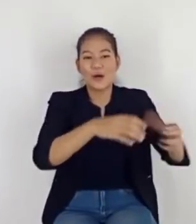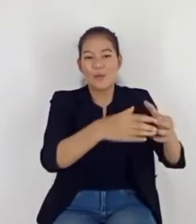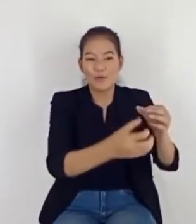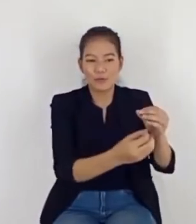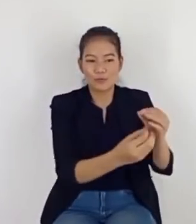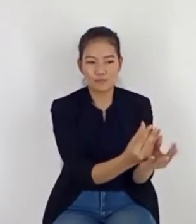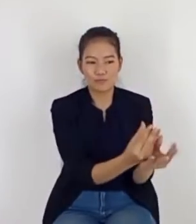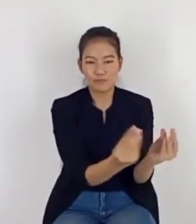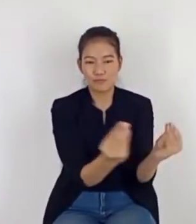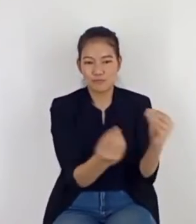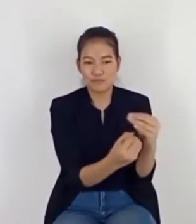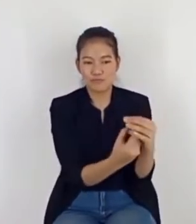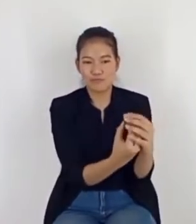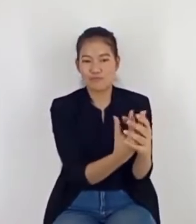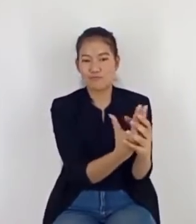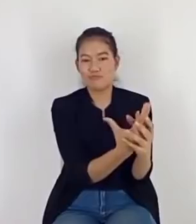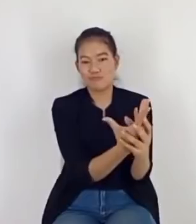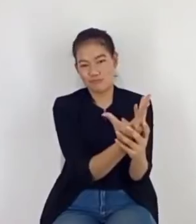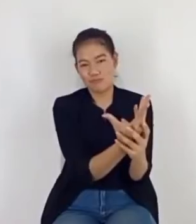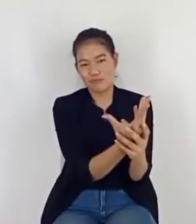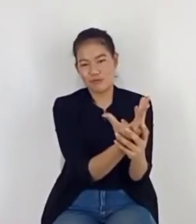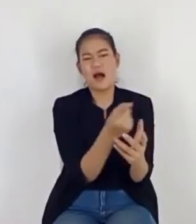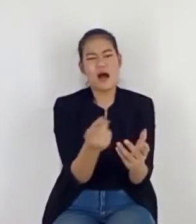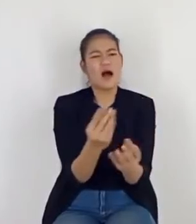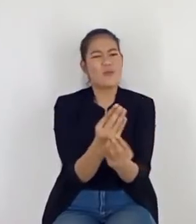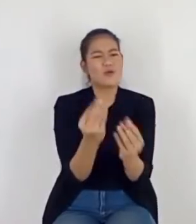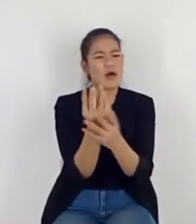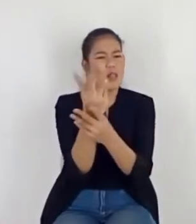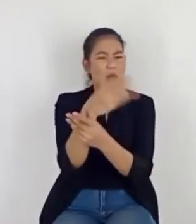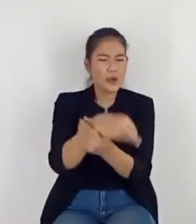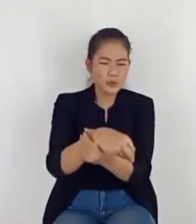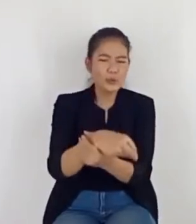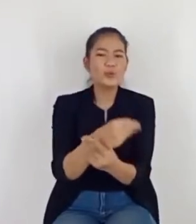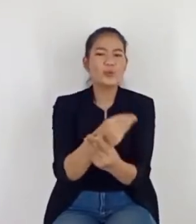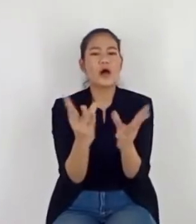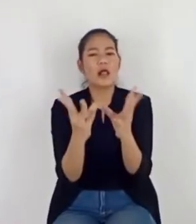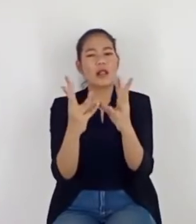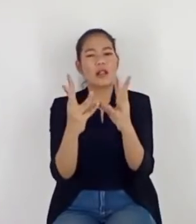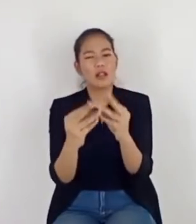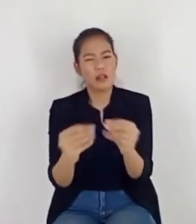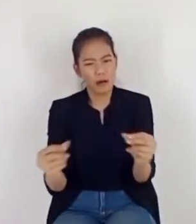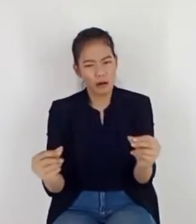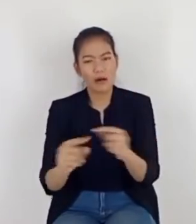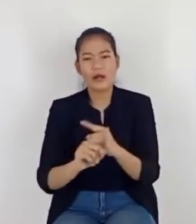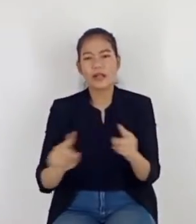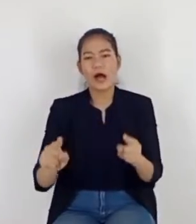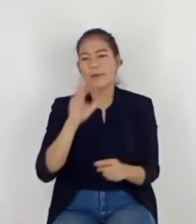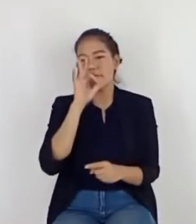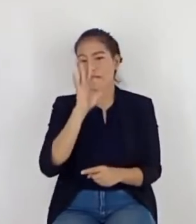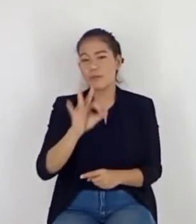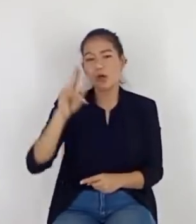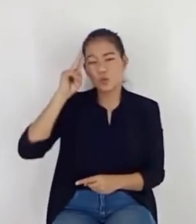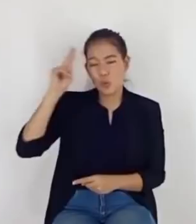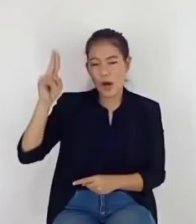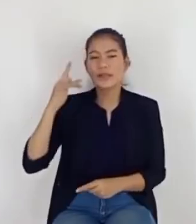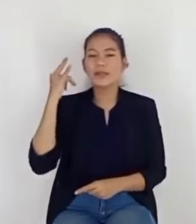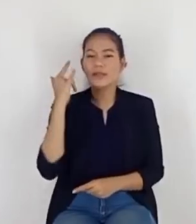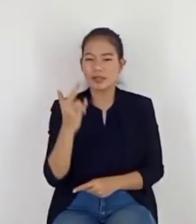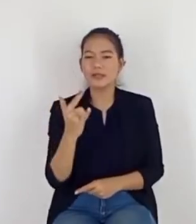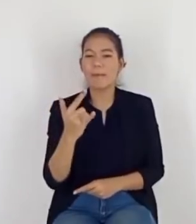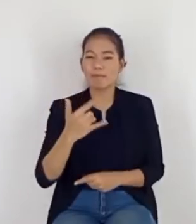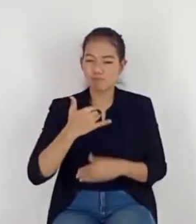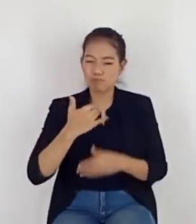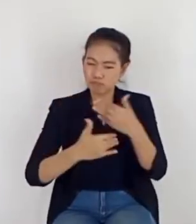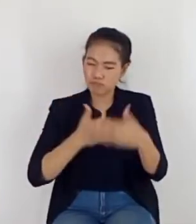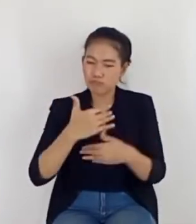rumput. Rumput menjadi kering, bunga menjadi layu. Tetapi firman Allah kita tetap untuk